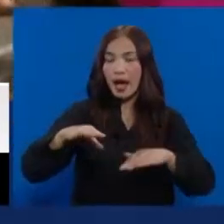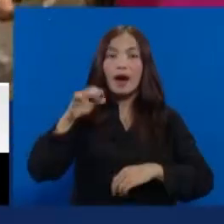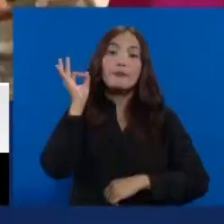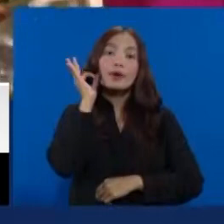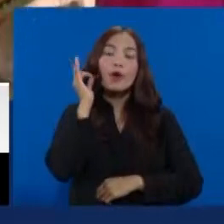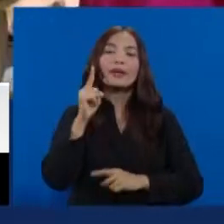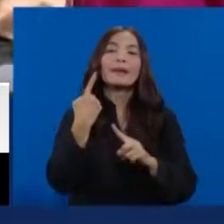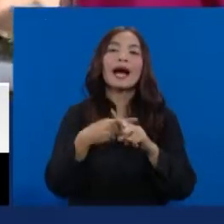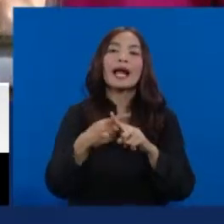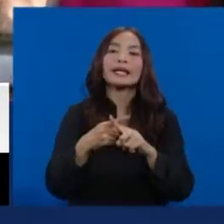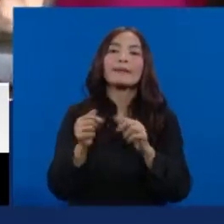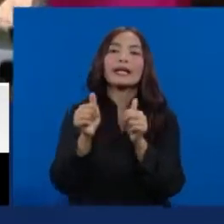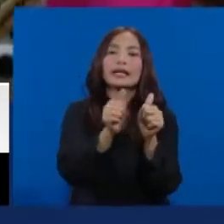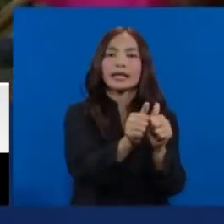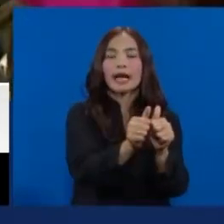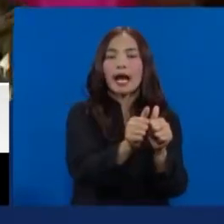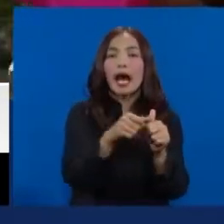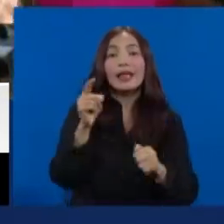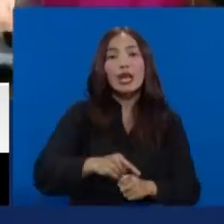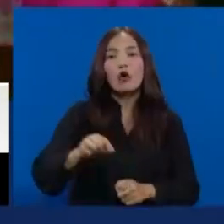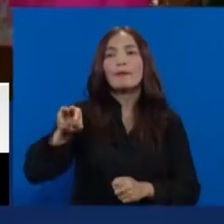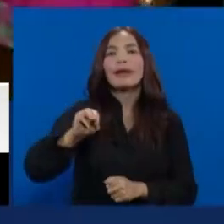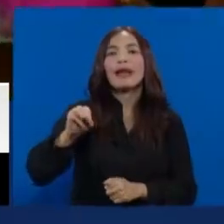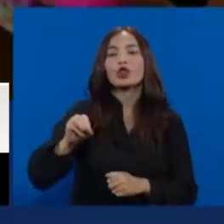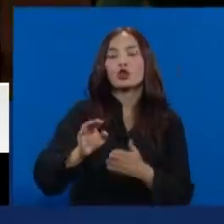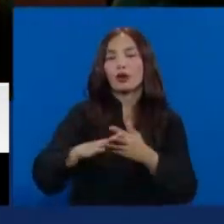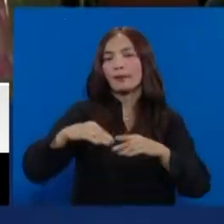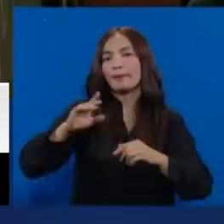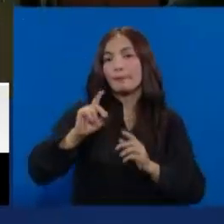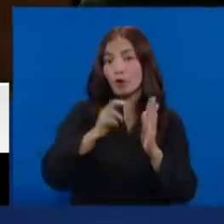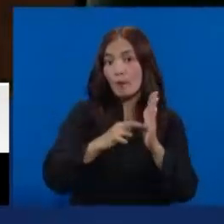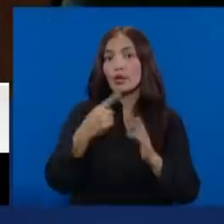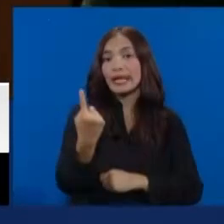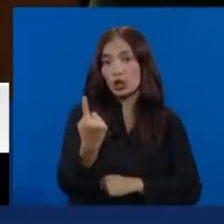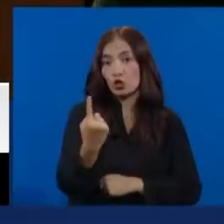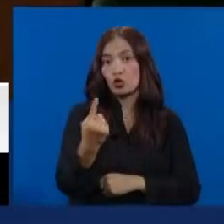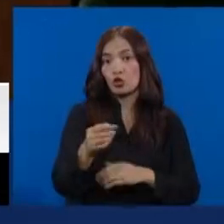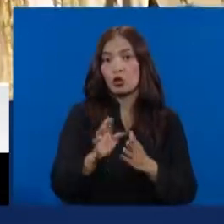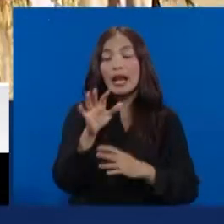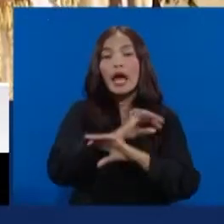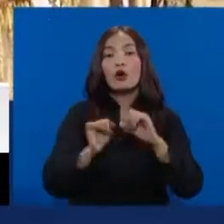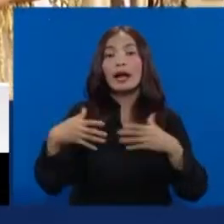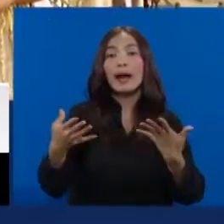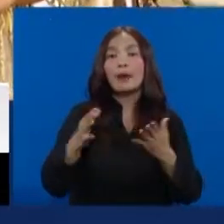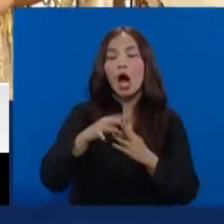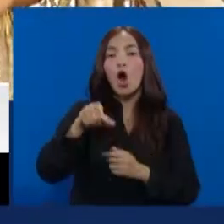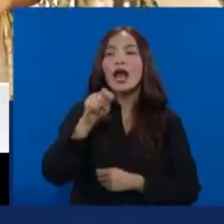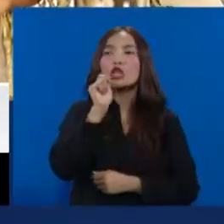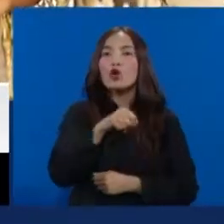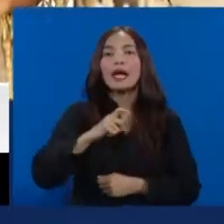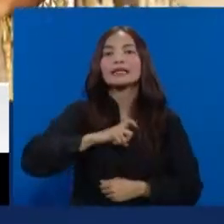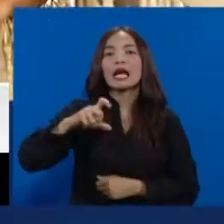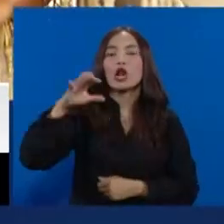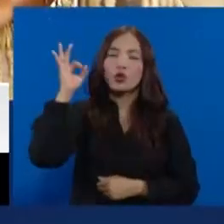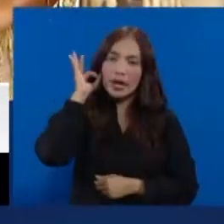pertama kalinya menikah, artinya menantu pertama, dan biasanya dilakukan oleh orang tua dari calon pengantin